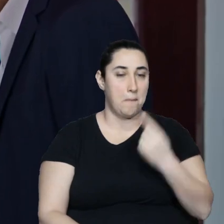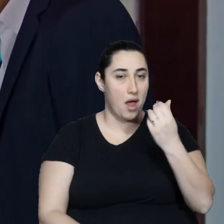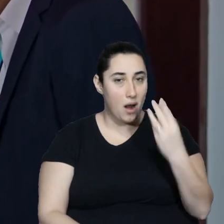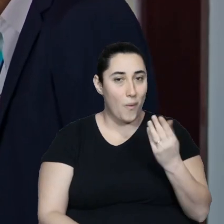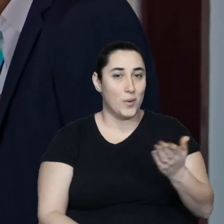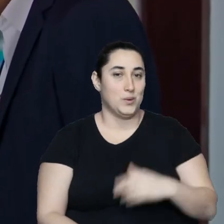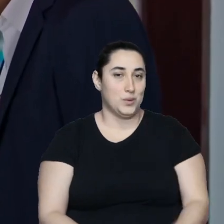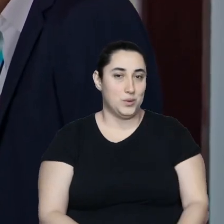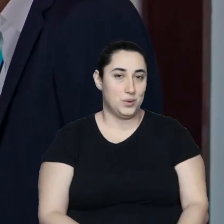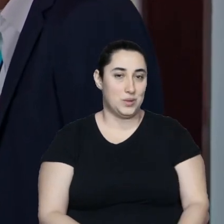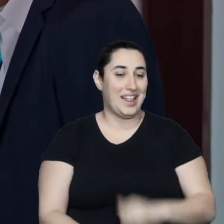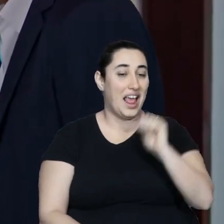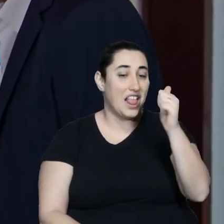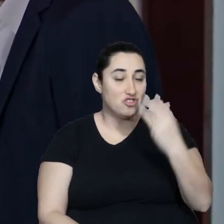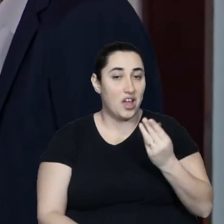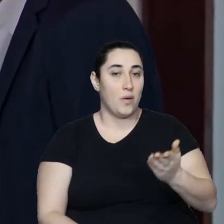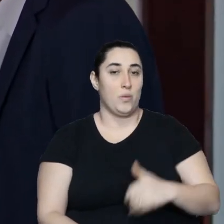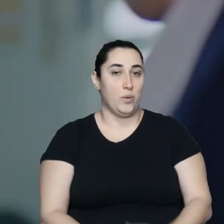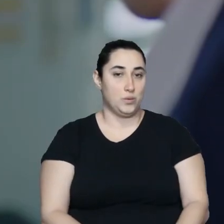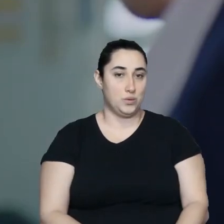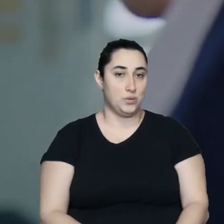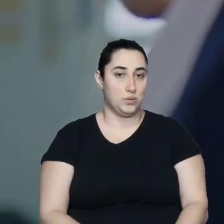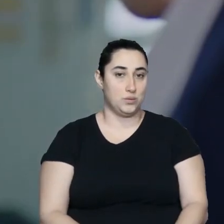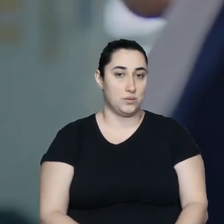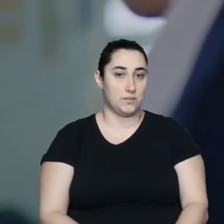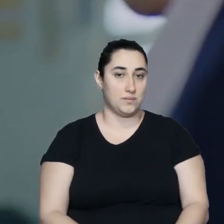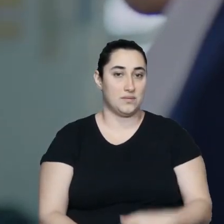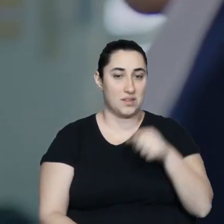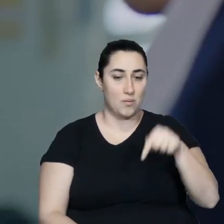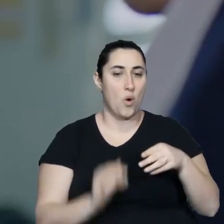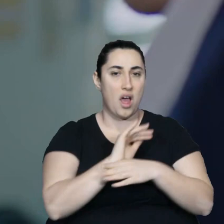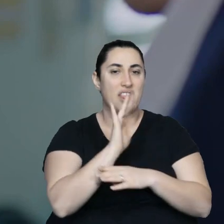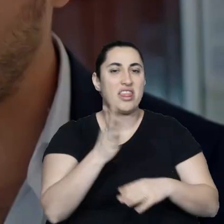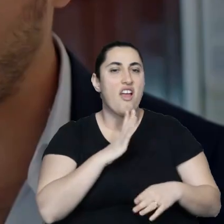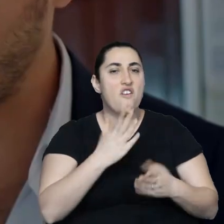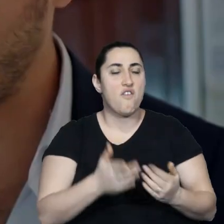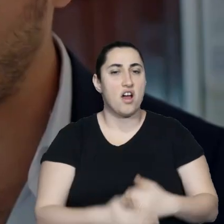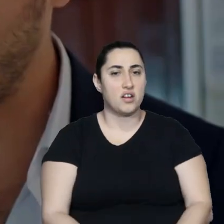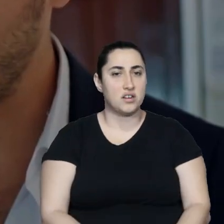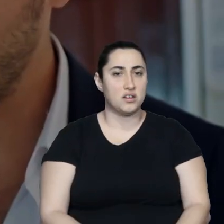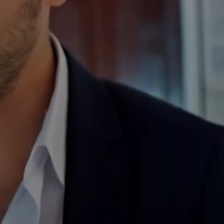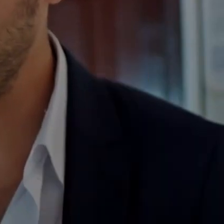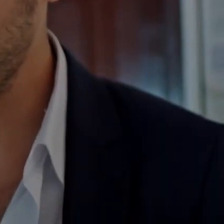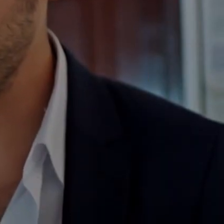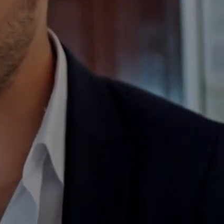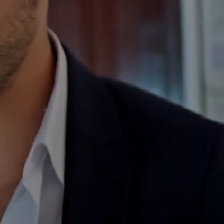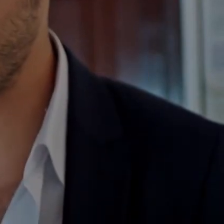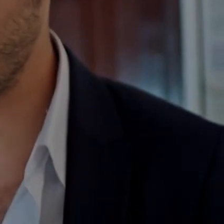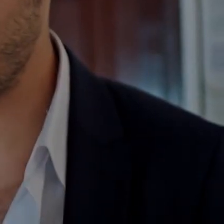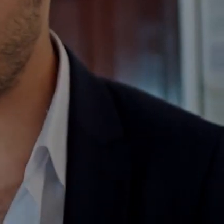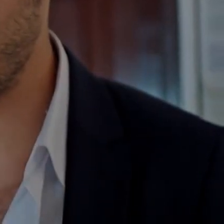Paran olurdu. Bir geleceğin olurdu. Senin bu hayatta neyin var Oral?